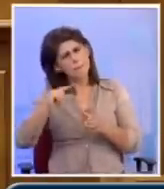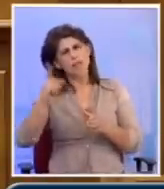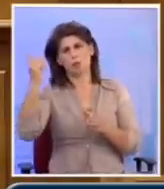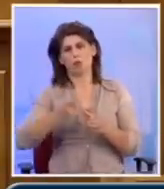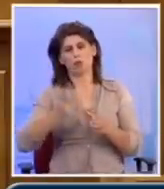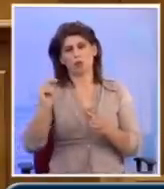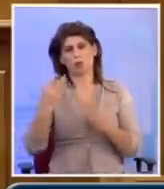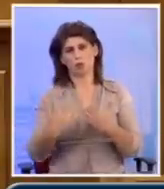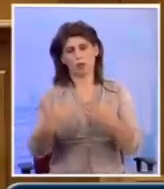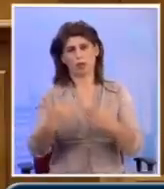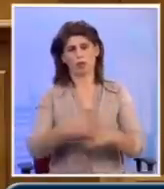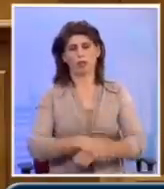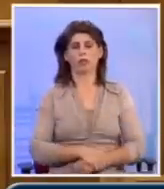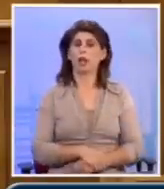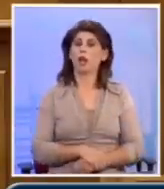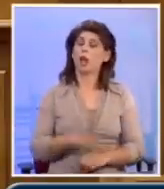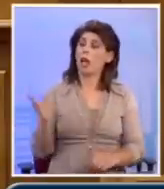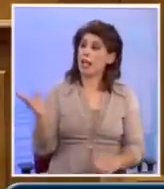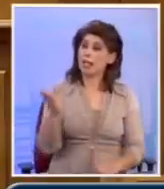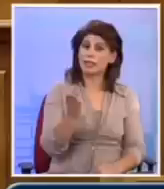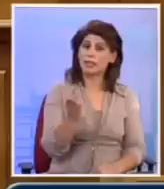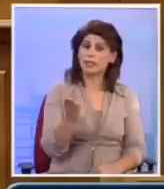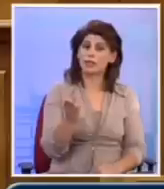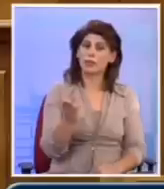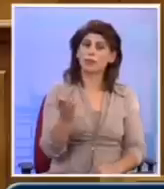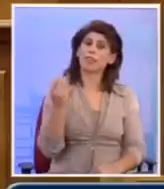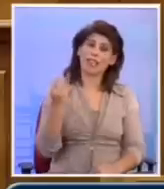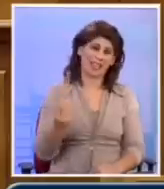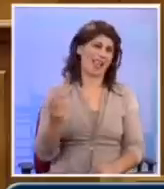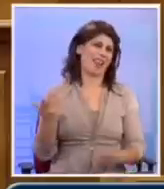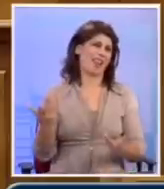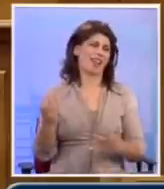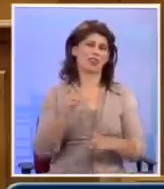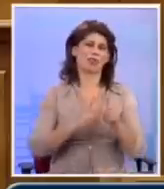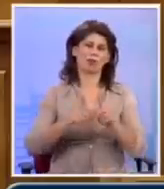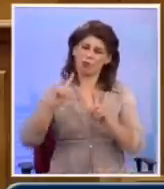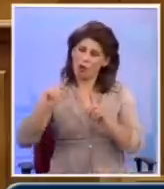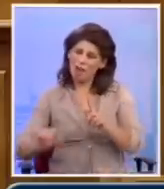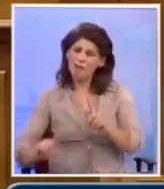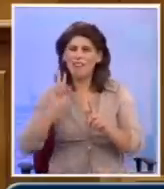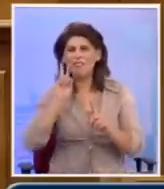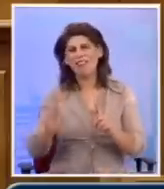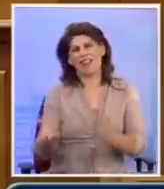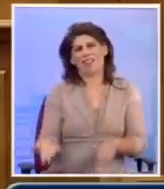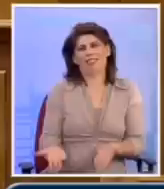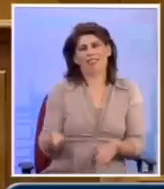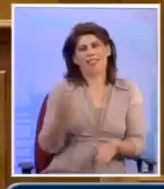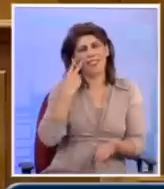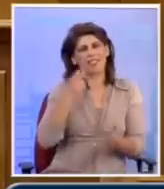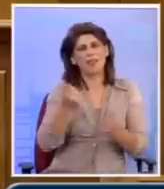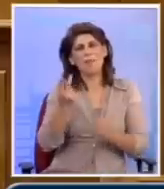Βουλή. Και εσείς, καλά, το ποιος θα πάει πιο χαμηλά φαίνεται. Δείτε τις μετρήσεις, δείτε